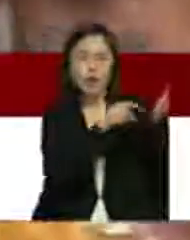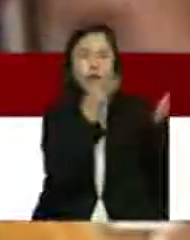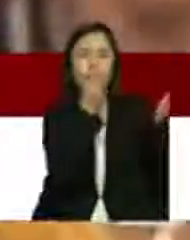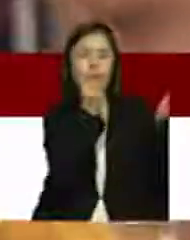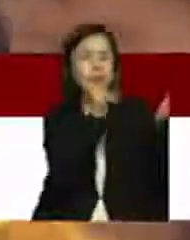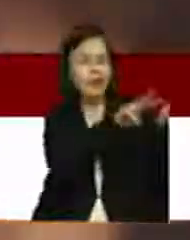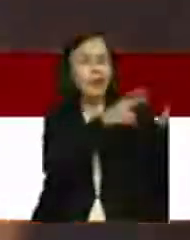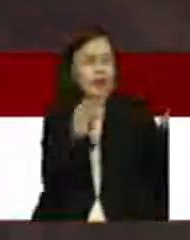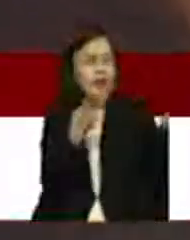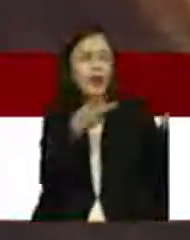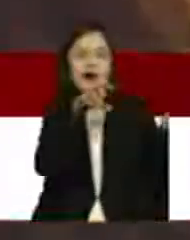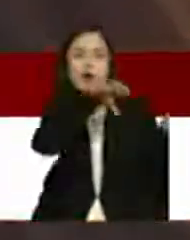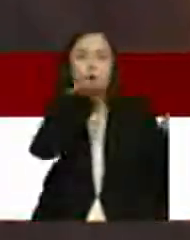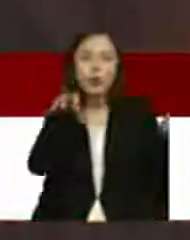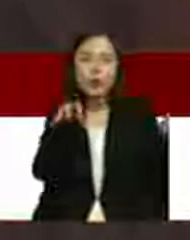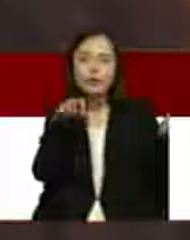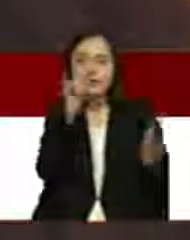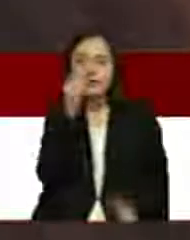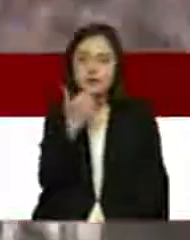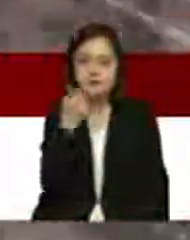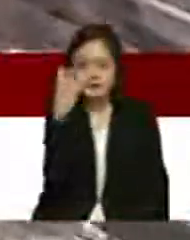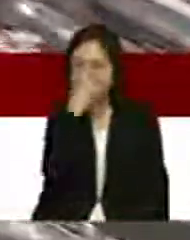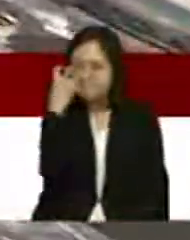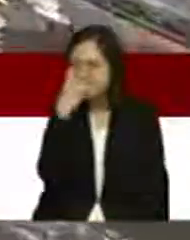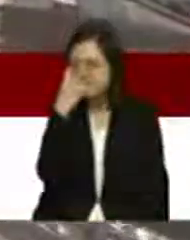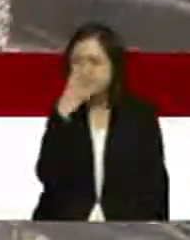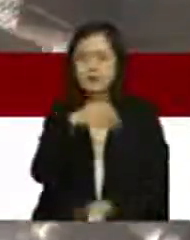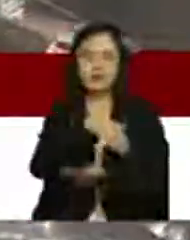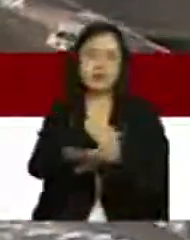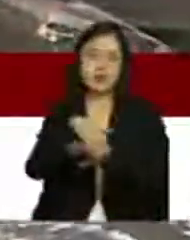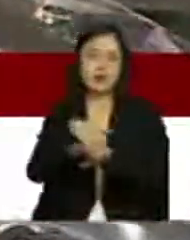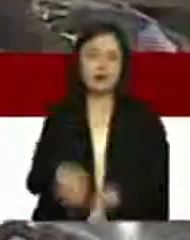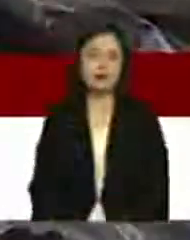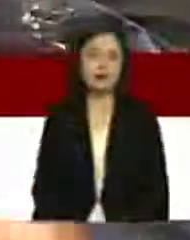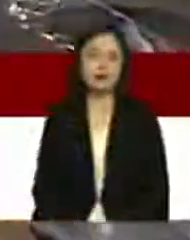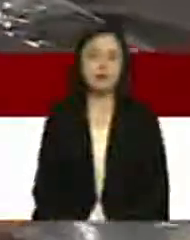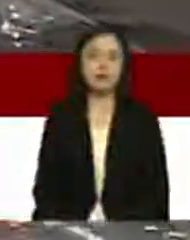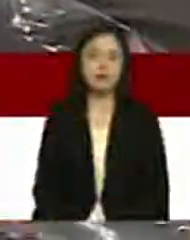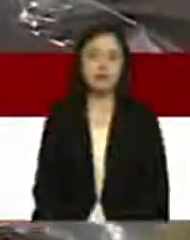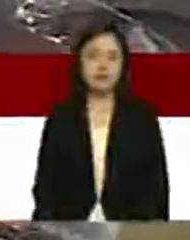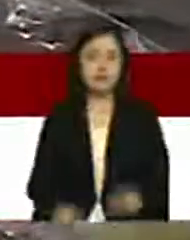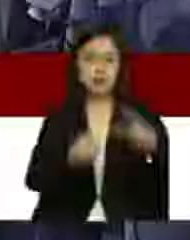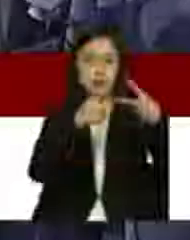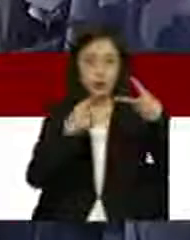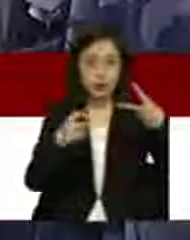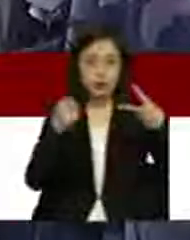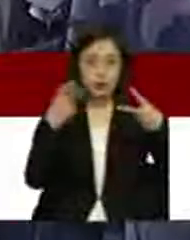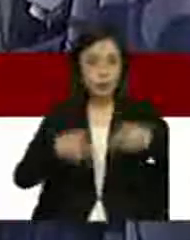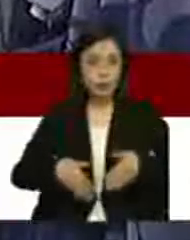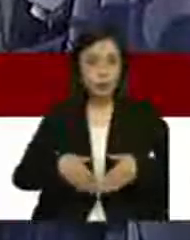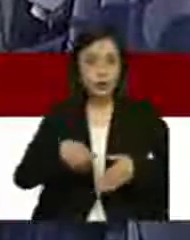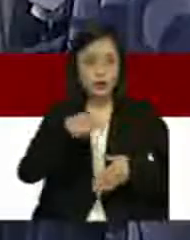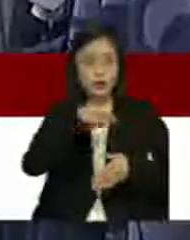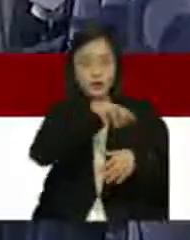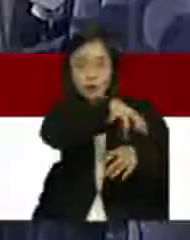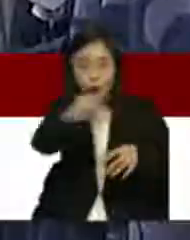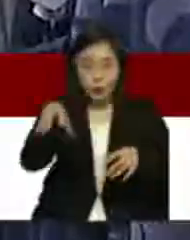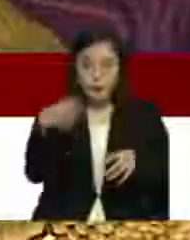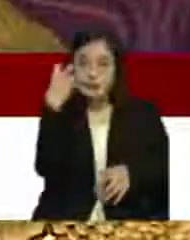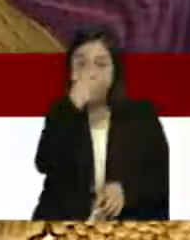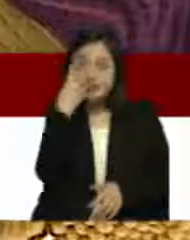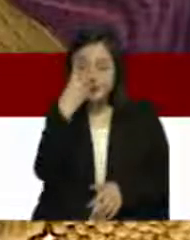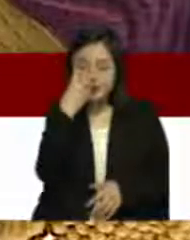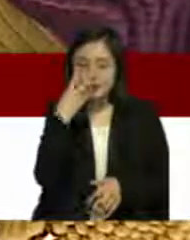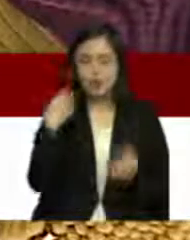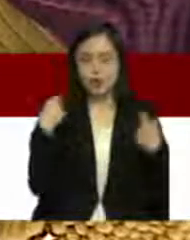동대문 관광특구와 남대문 시장, 명동 등에 있는 의류 상가와 봉제 업체를 대상으로 주간 단속과 저녁